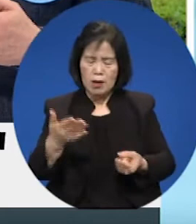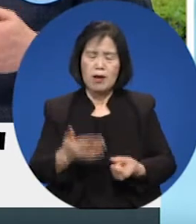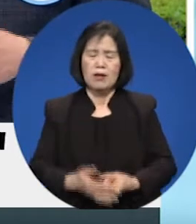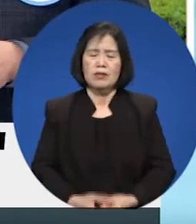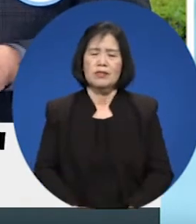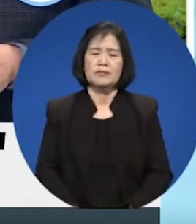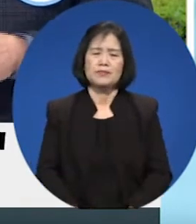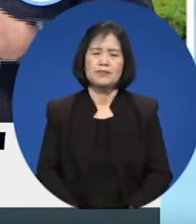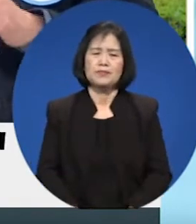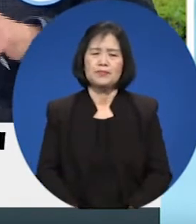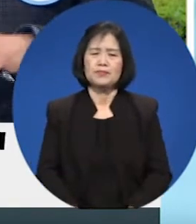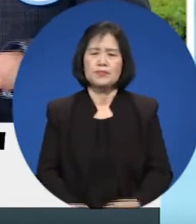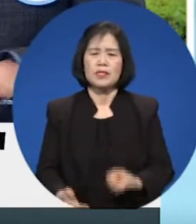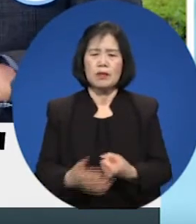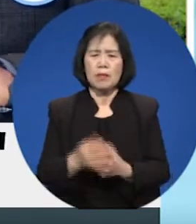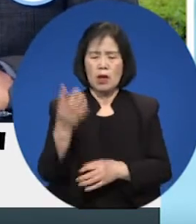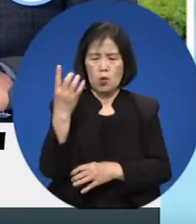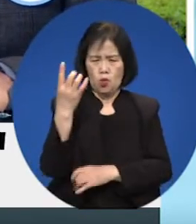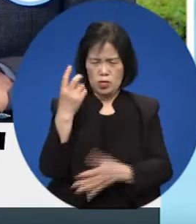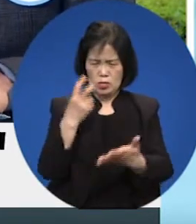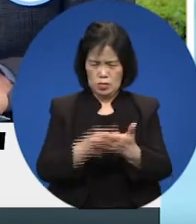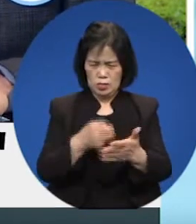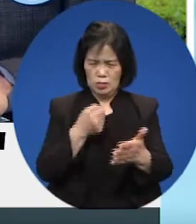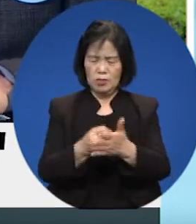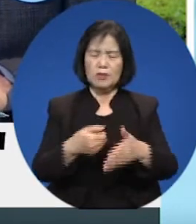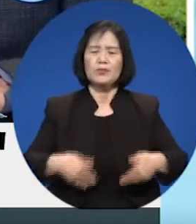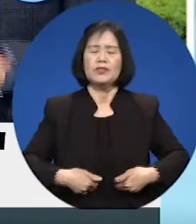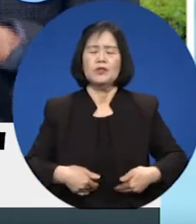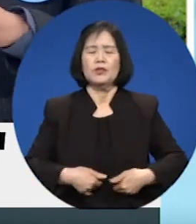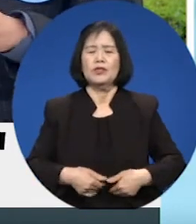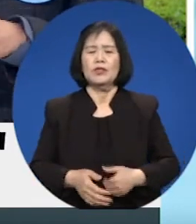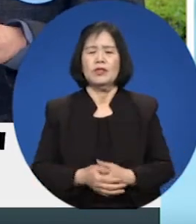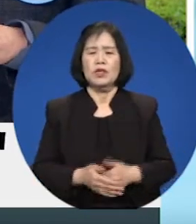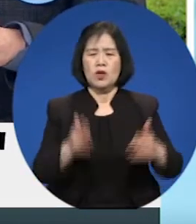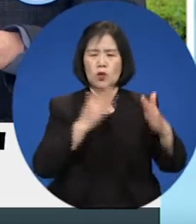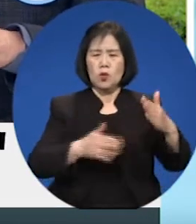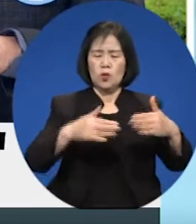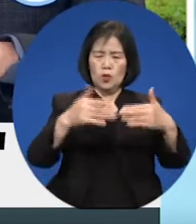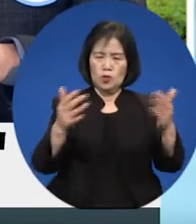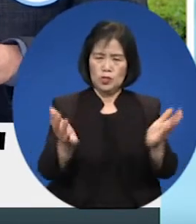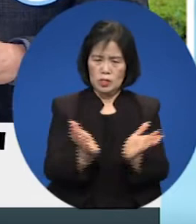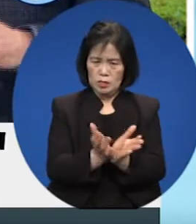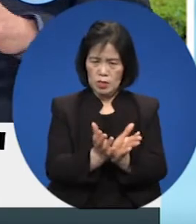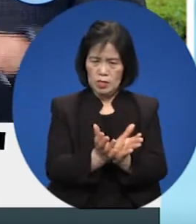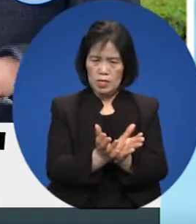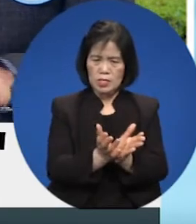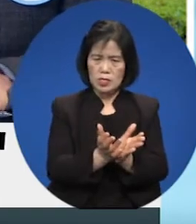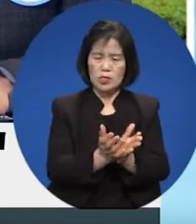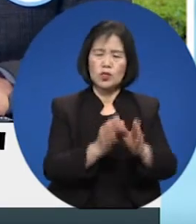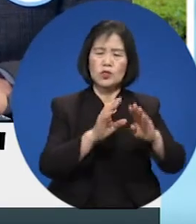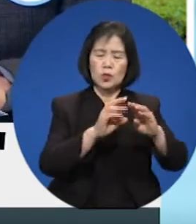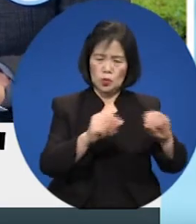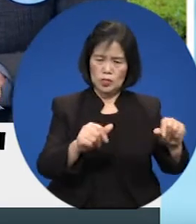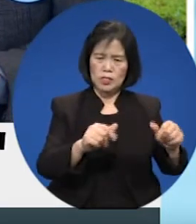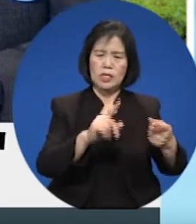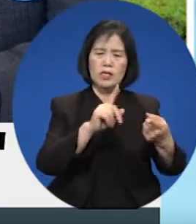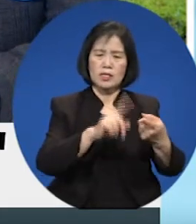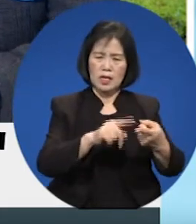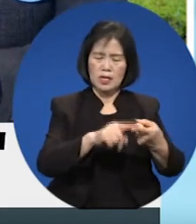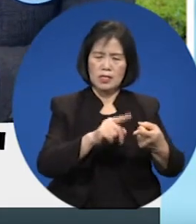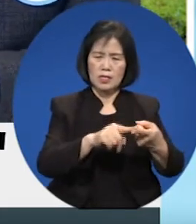저는 요 일단 원칙을 좀전 해줬으면 좋겠는데 어떤 공공기관 이라 이런 데서는 토지 에 관해서는